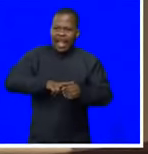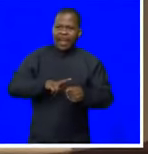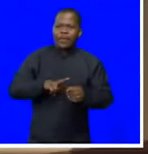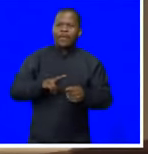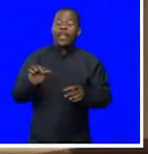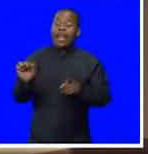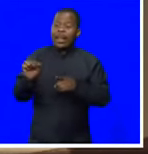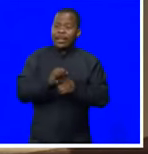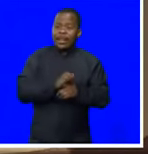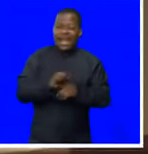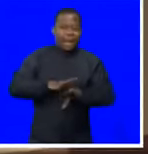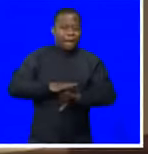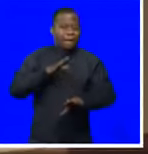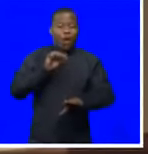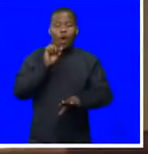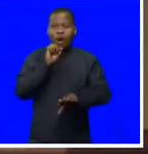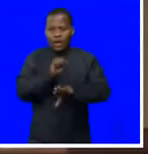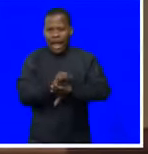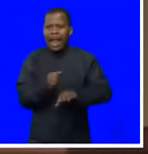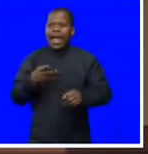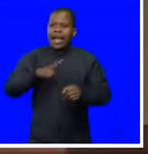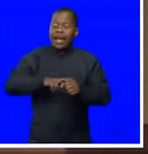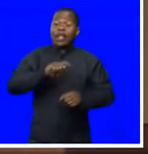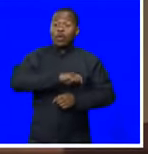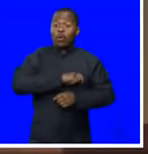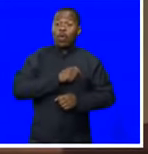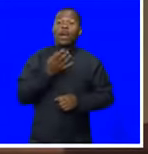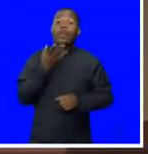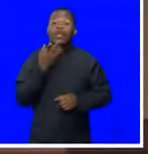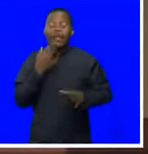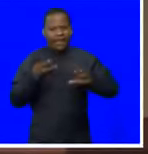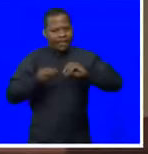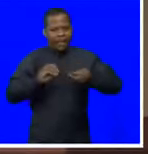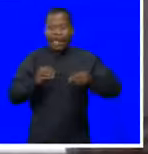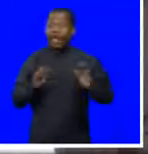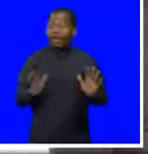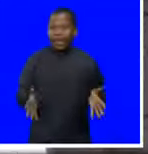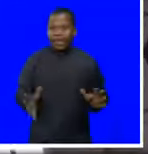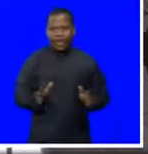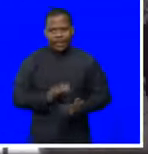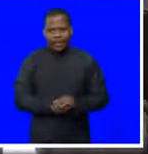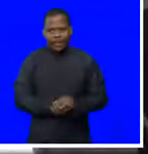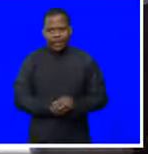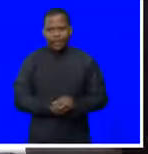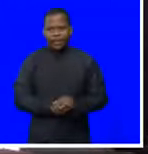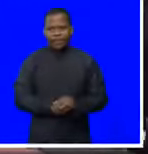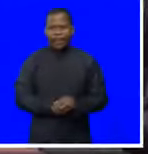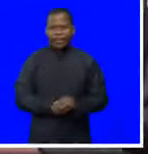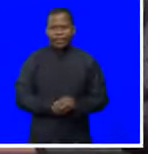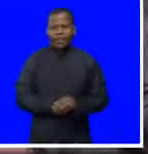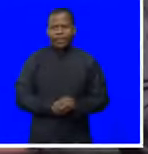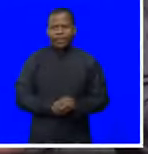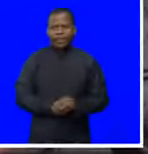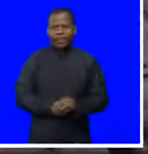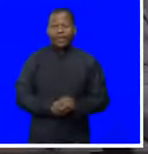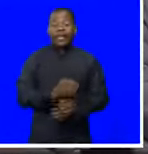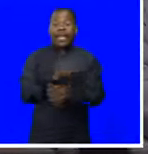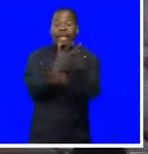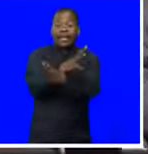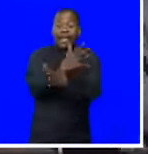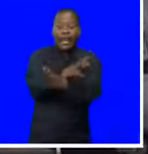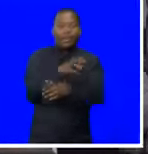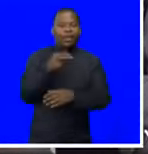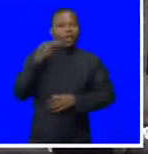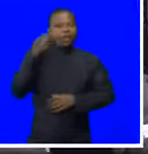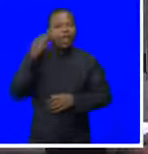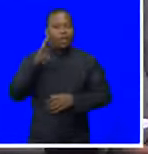siwende ngendlela isiqophelelo lesedulu kakhulu ukuthi vele kufanele ukuthi siwine lo mdlalo siyathenga kakhulu. Lo mdlalo kubheke ukuthi udlalo ngemgcibelo khona Francis